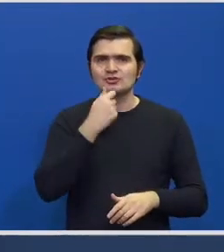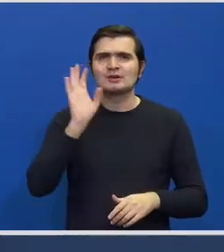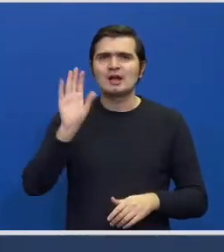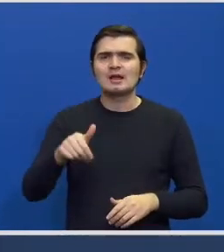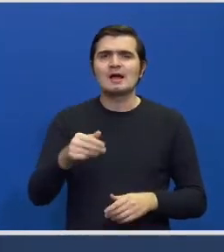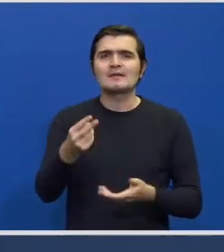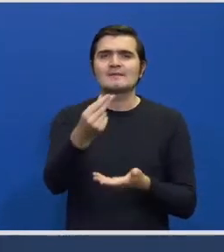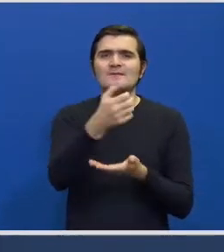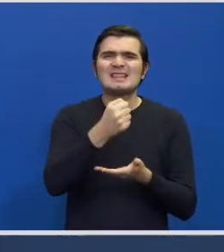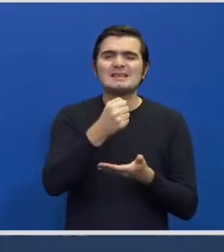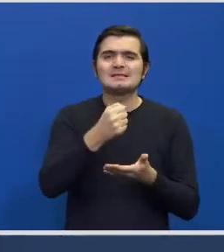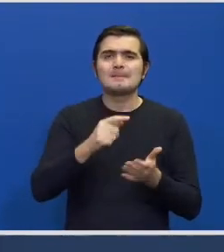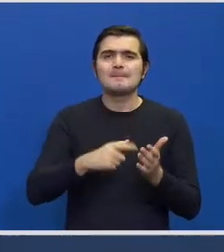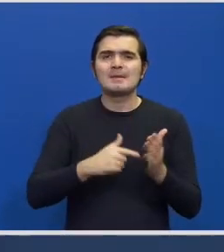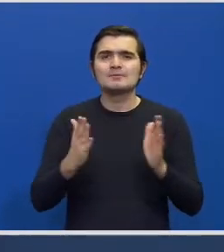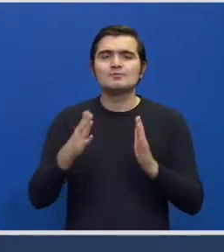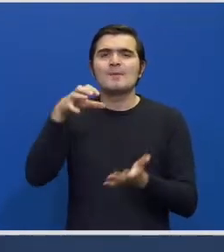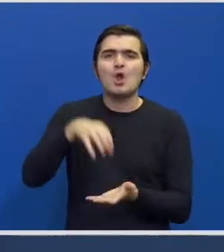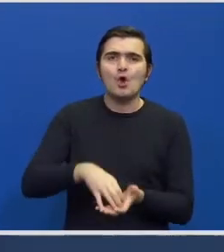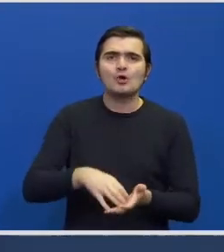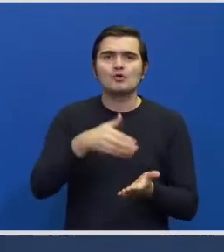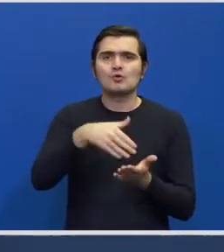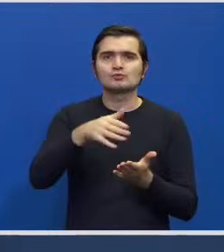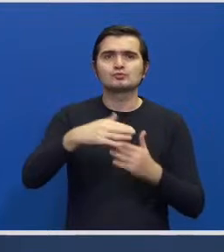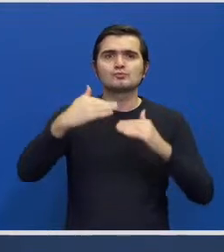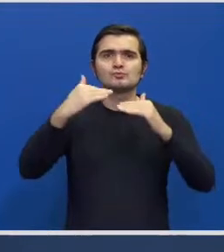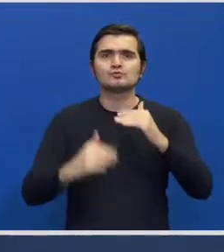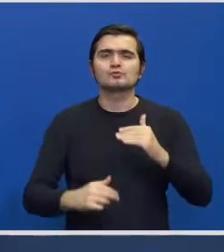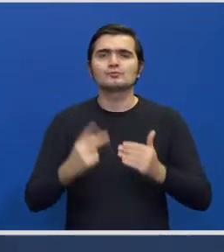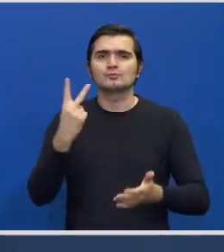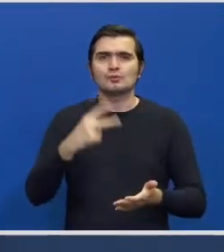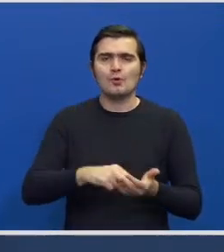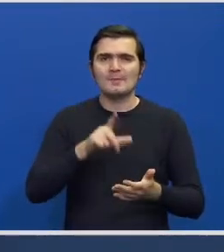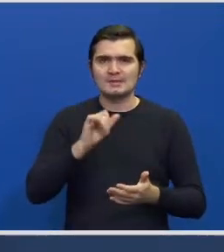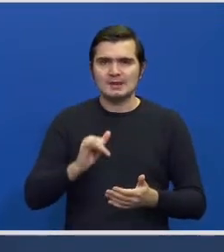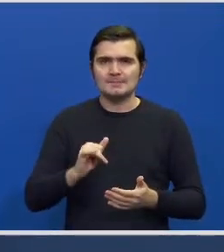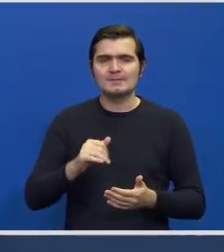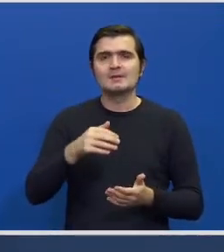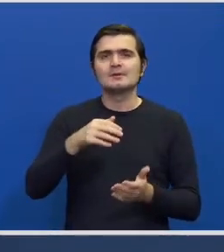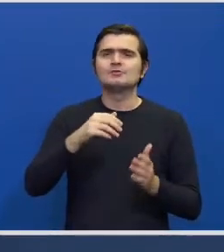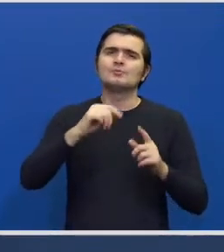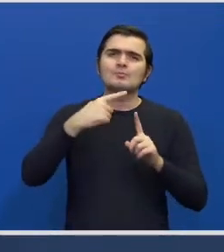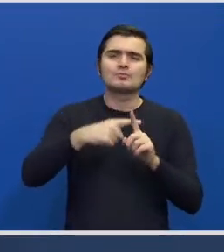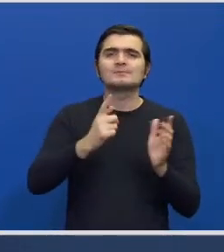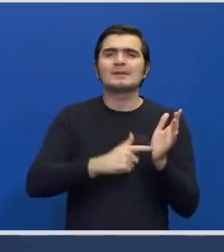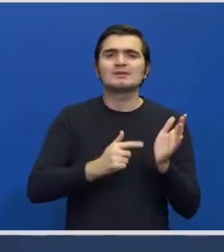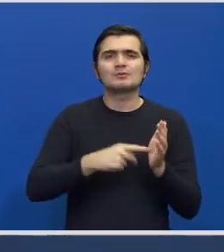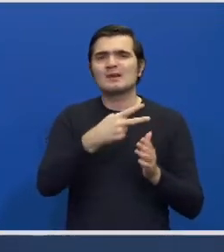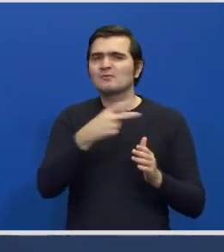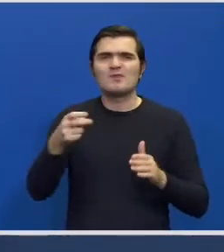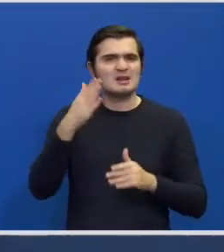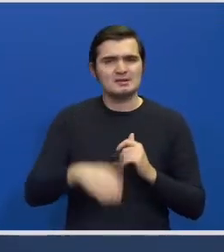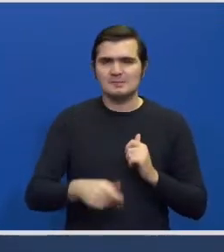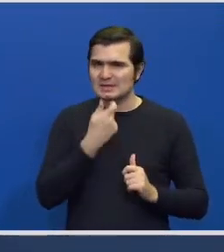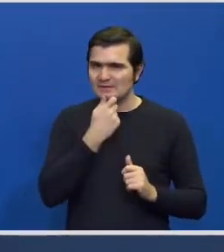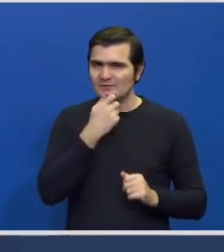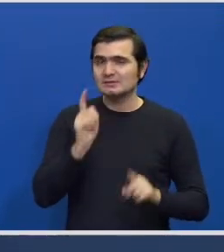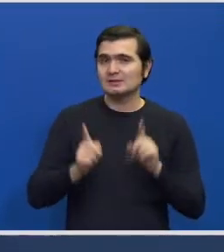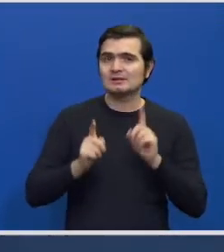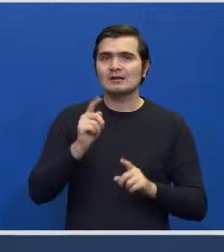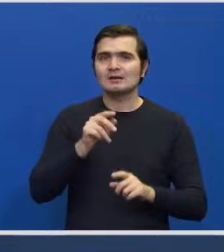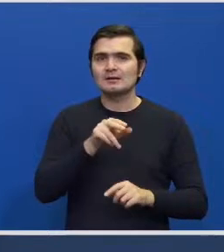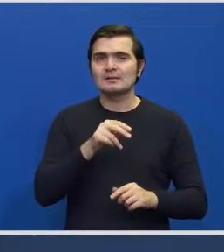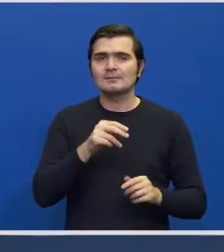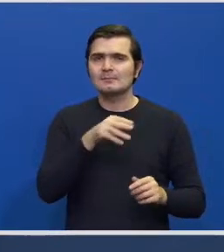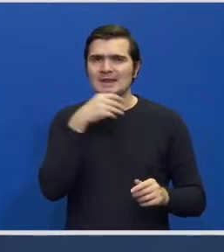60 de ani cu venit mediu pe loc de consum mai mic de 2000 de lei, pensionari fără limită de vârstă